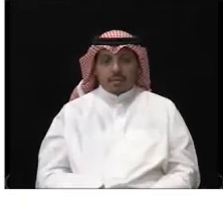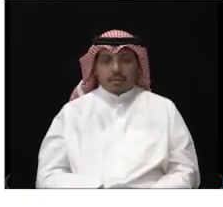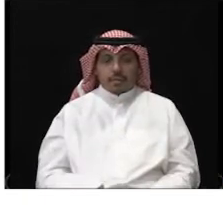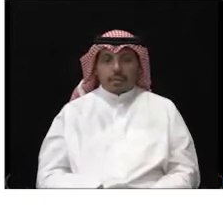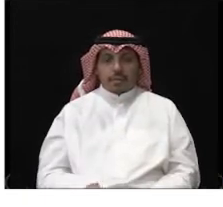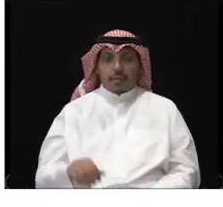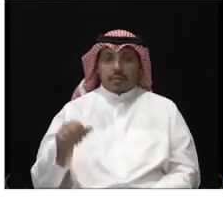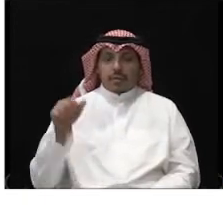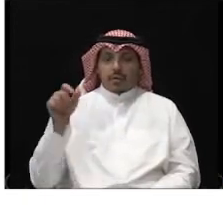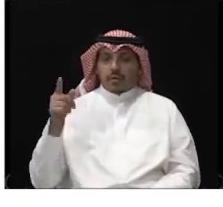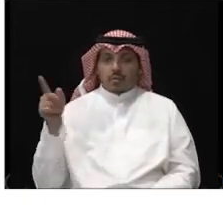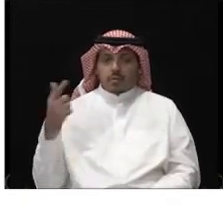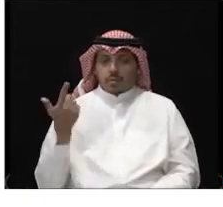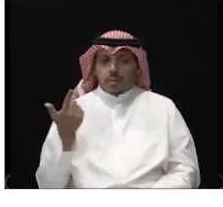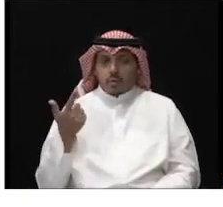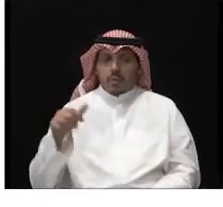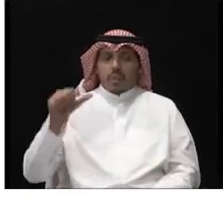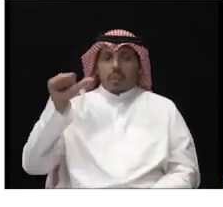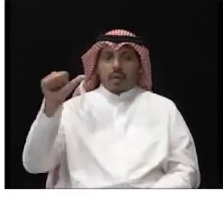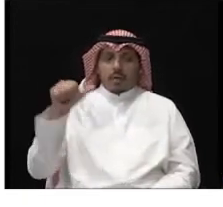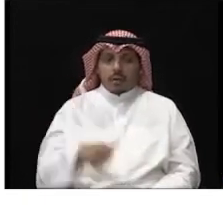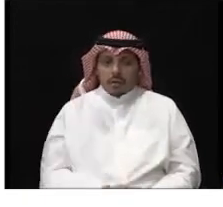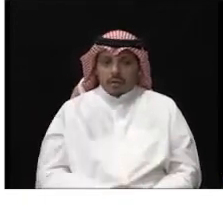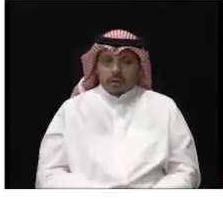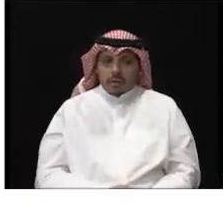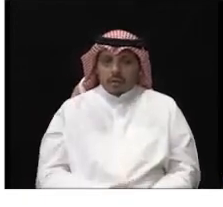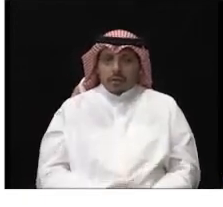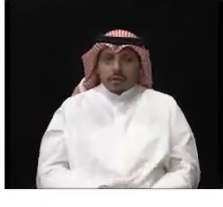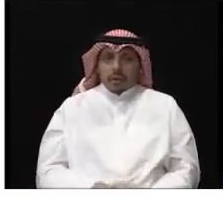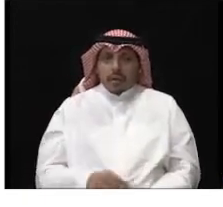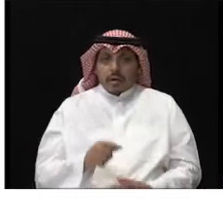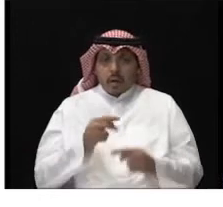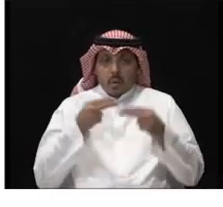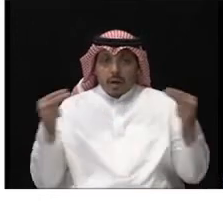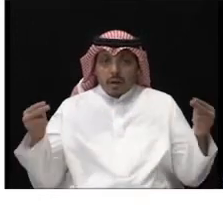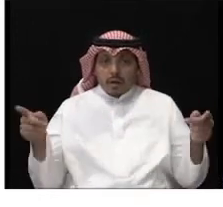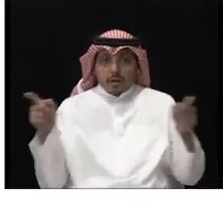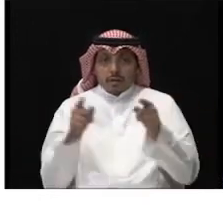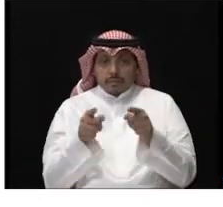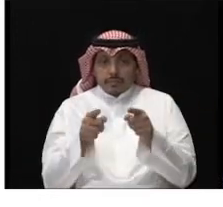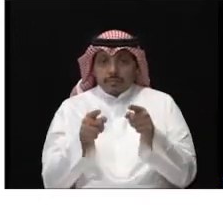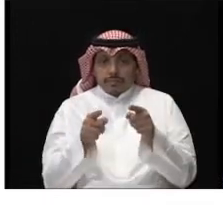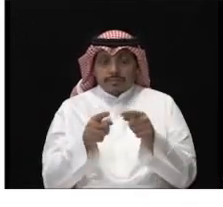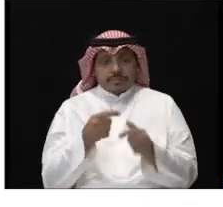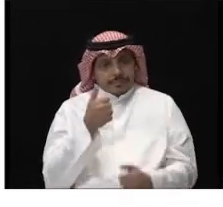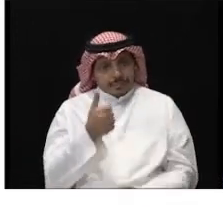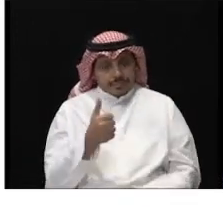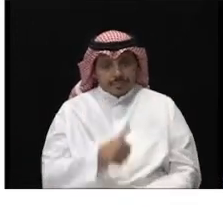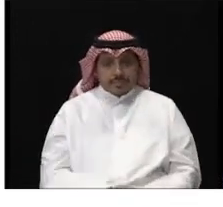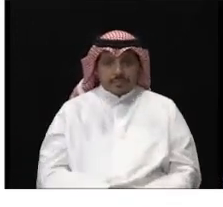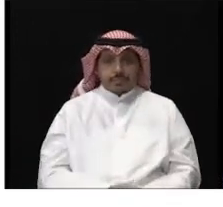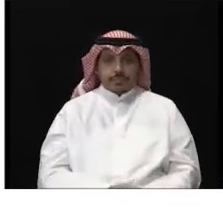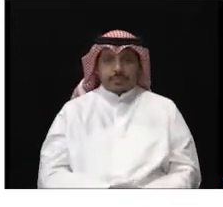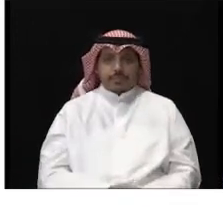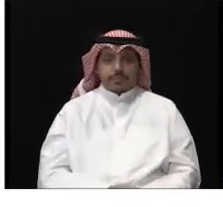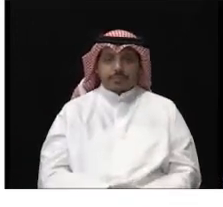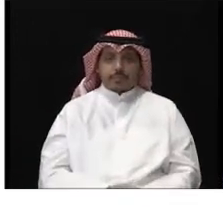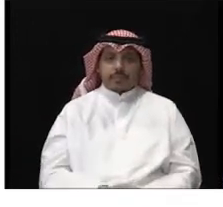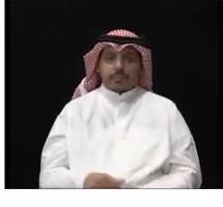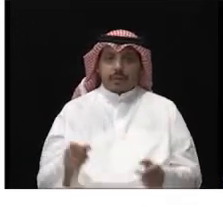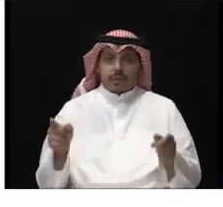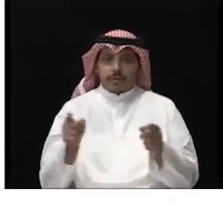أحسنتم، حرف ضاء. صوت قصير أم طويل؟ جميل جدا، إذن هو صوت قصير